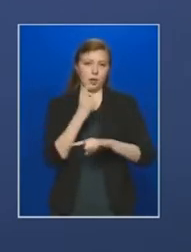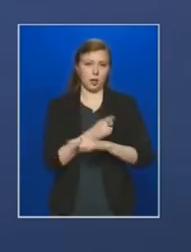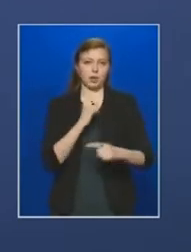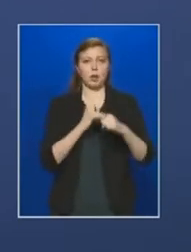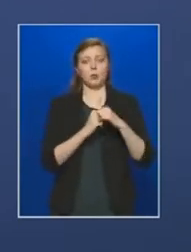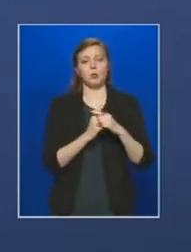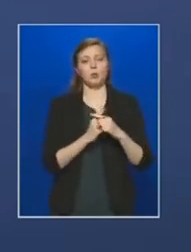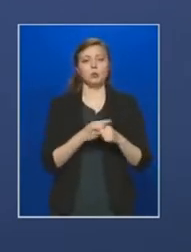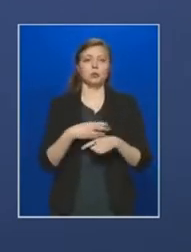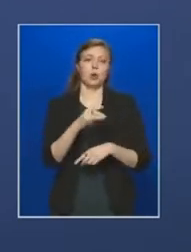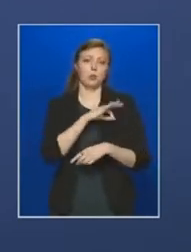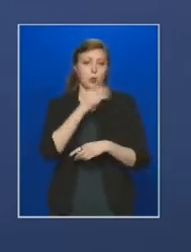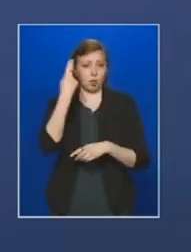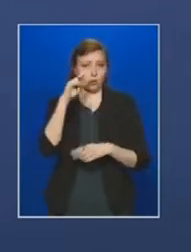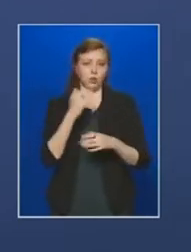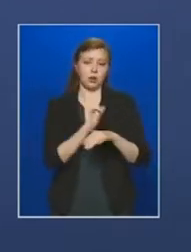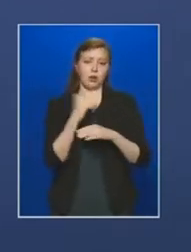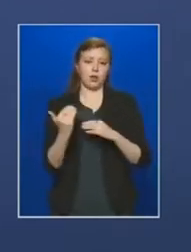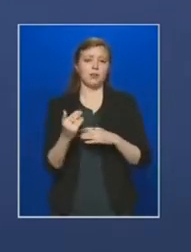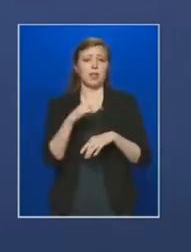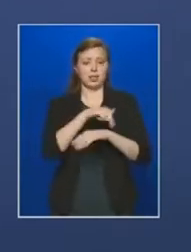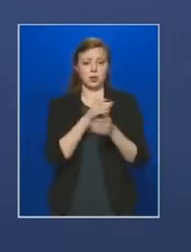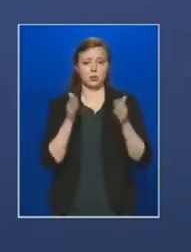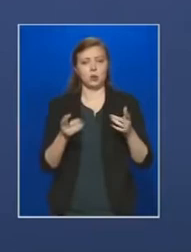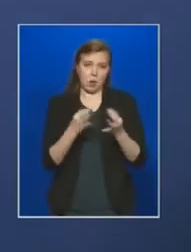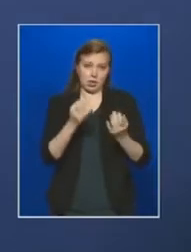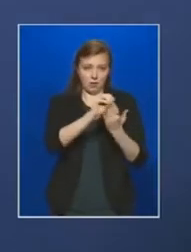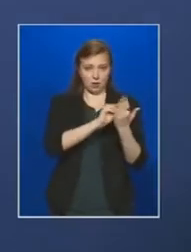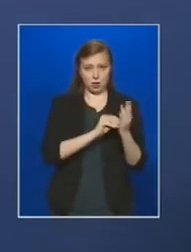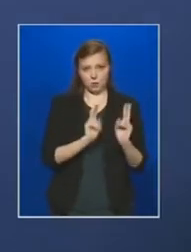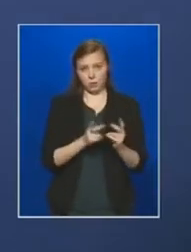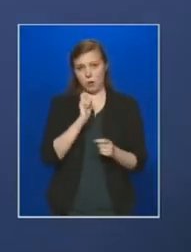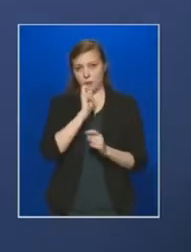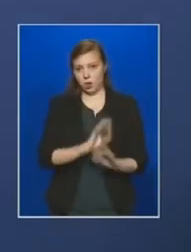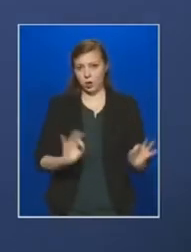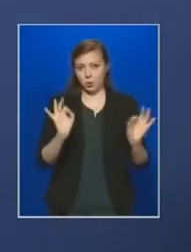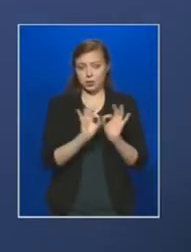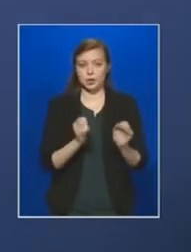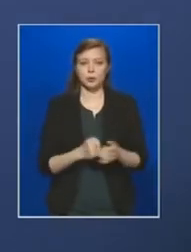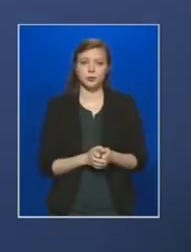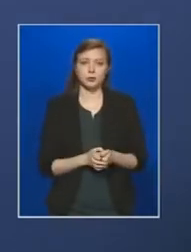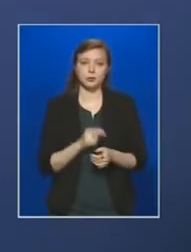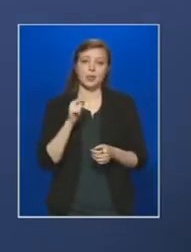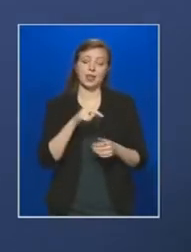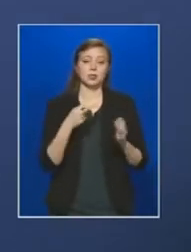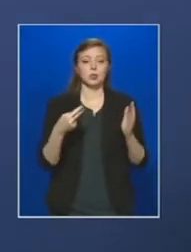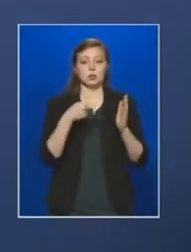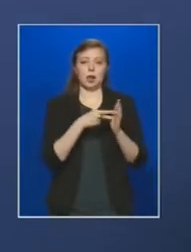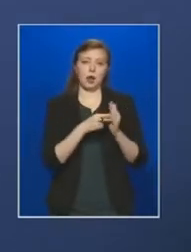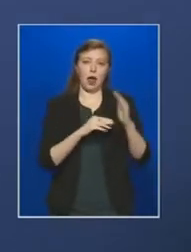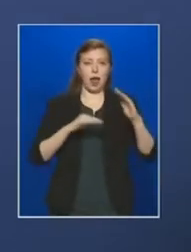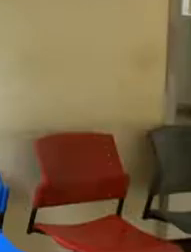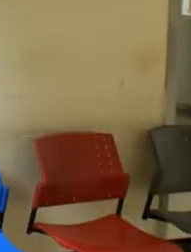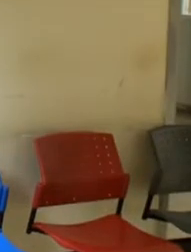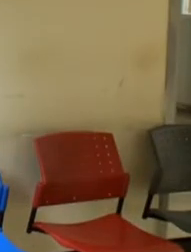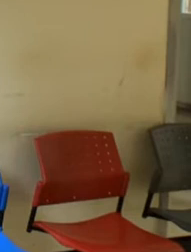illetve a polgármesterek a hétvégi időszakra vonatkozóan előírtak. Müller Cecília országos tiszti főorvos